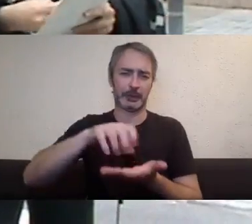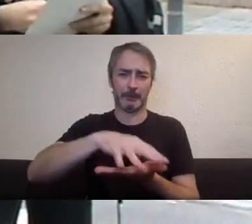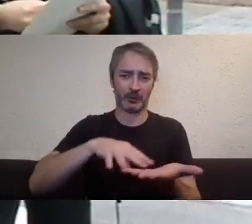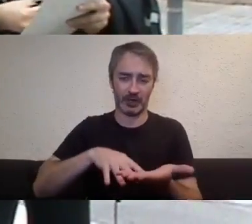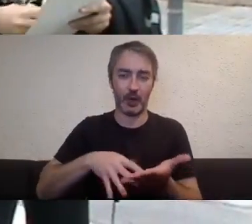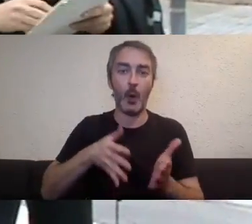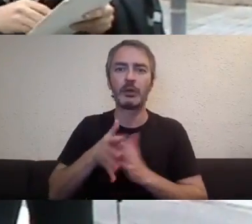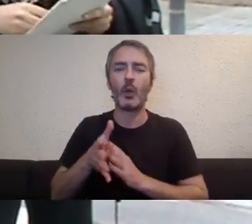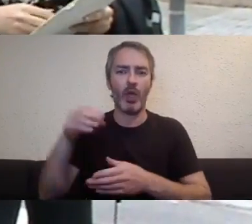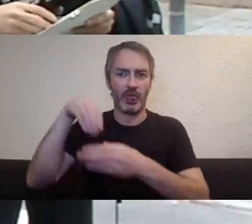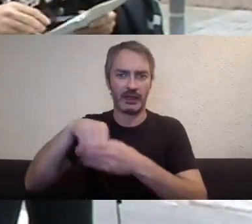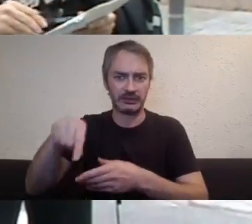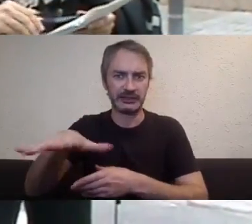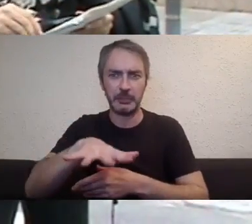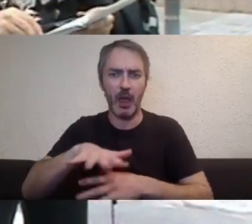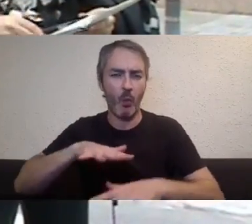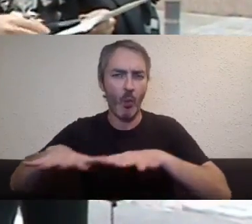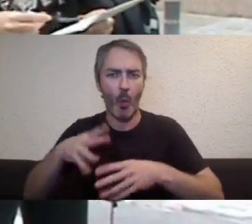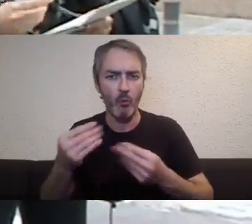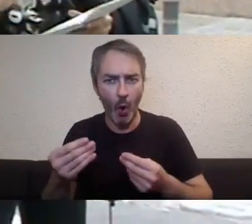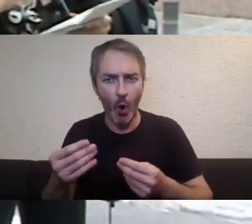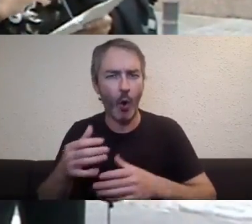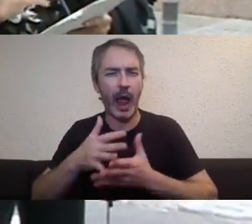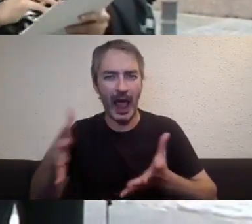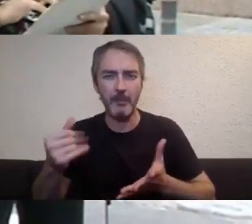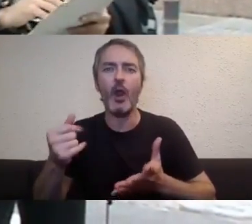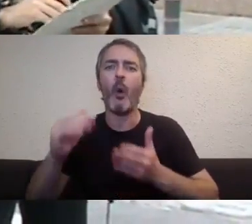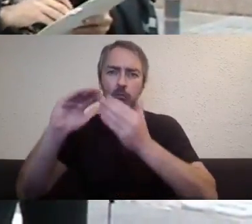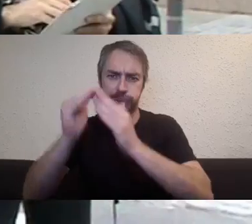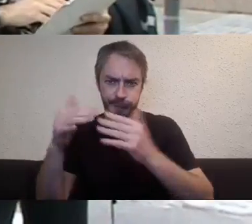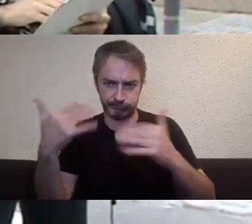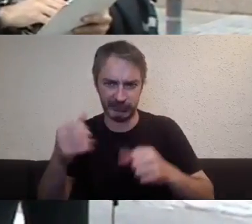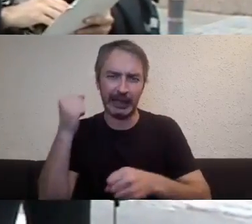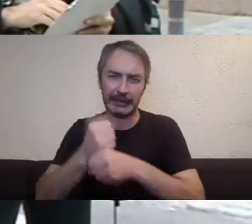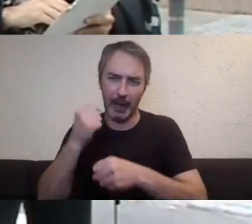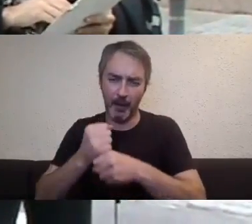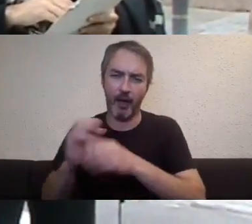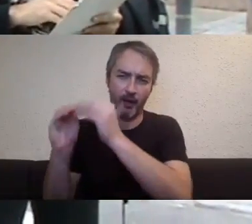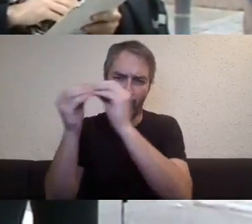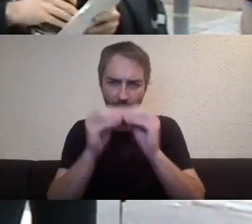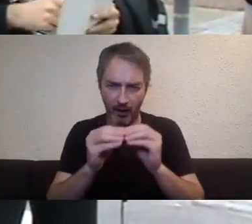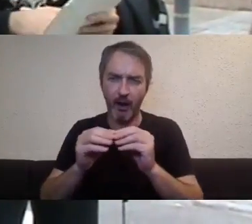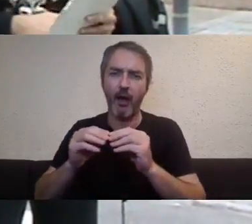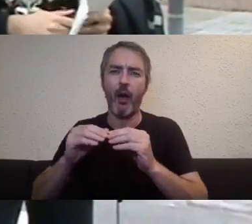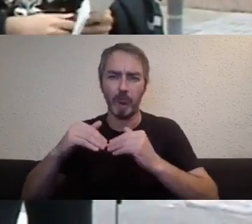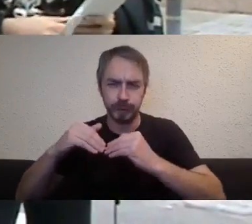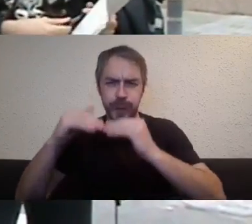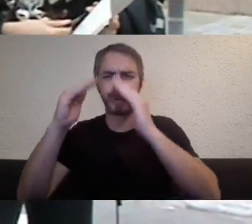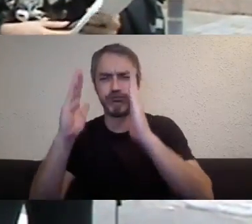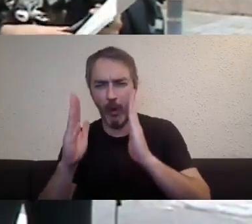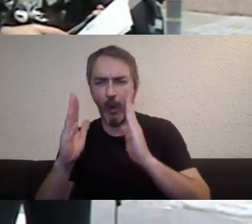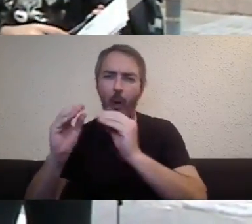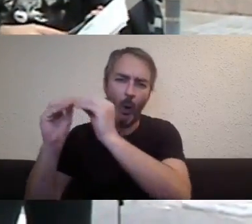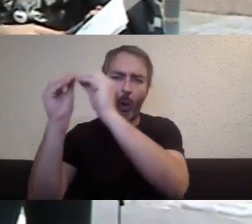de la ciutat. I perquè era un espai molt gran, permetia fer moltes activitats, tot i que estava molt fet pols. Hi va haver molta